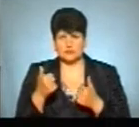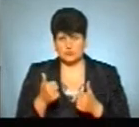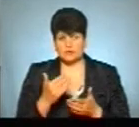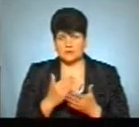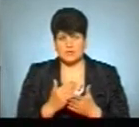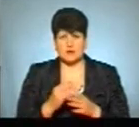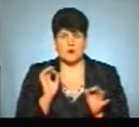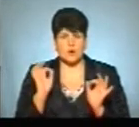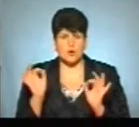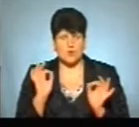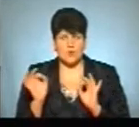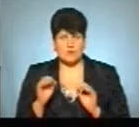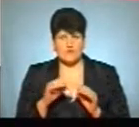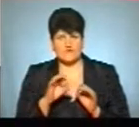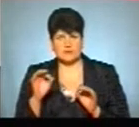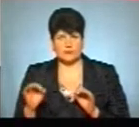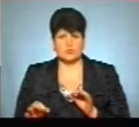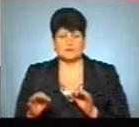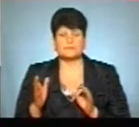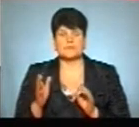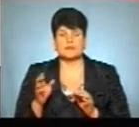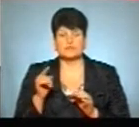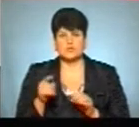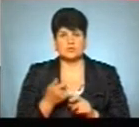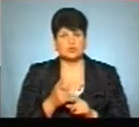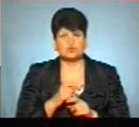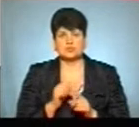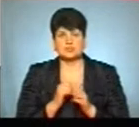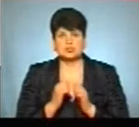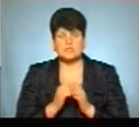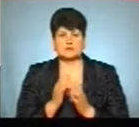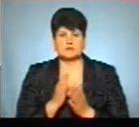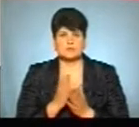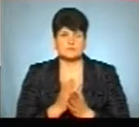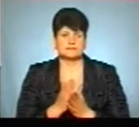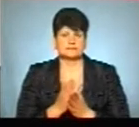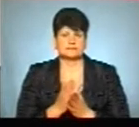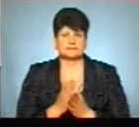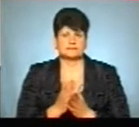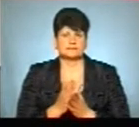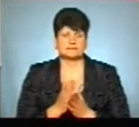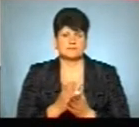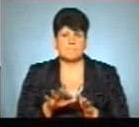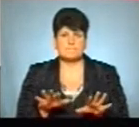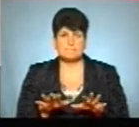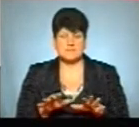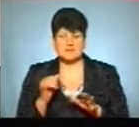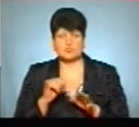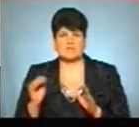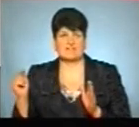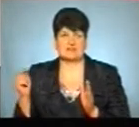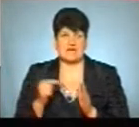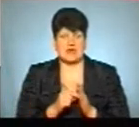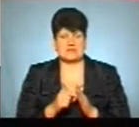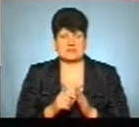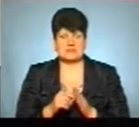будинках і особливо шпилі на церквах. Вони дуже часто стають місцем, де вдаряється блискавка, і